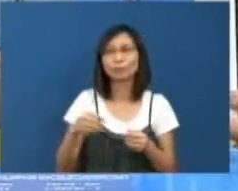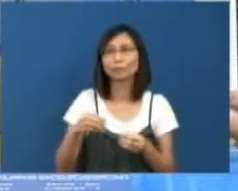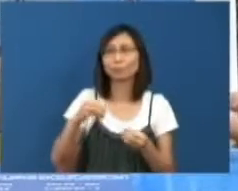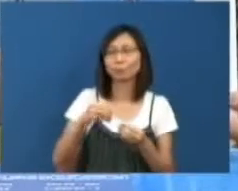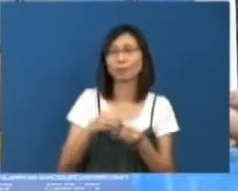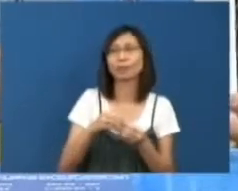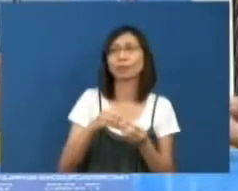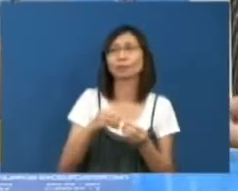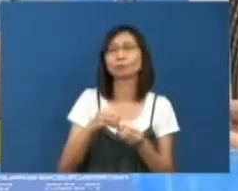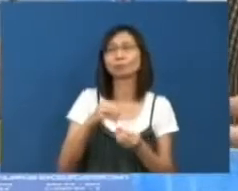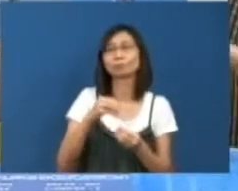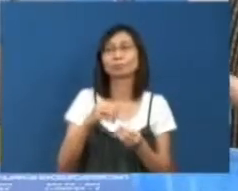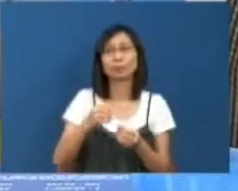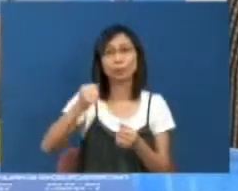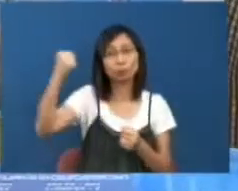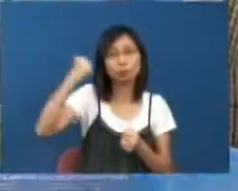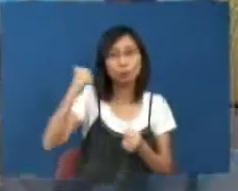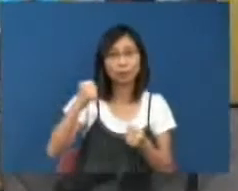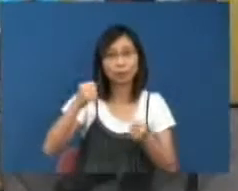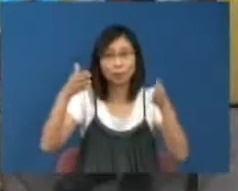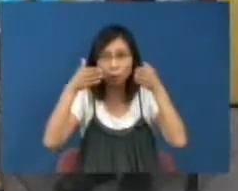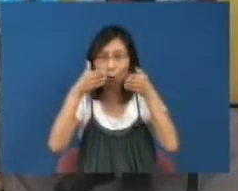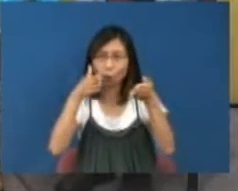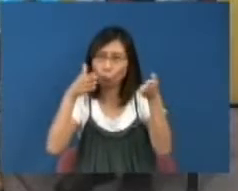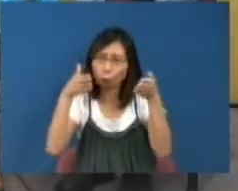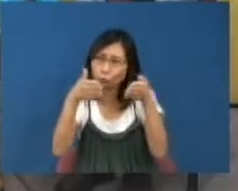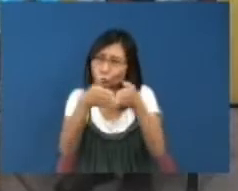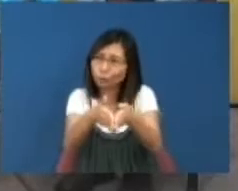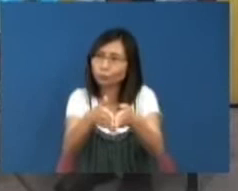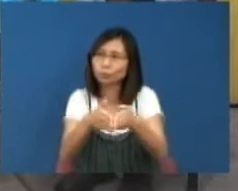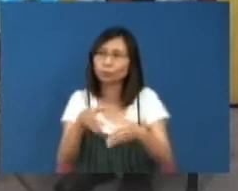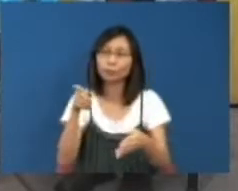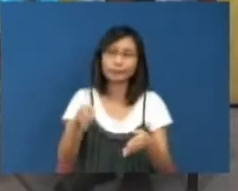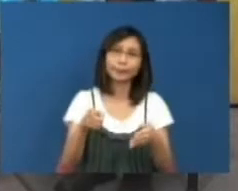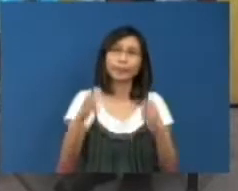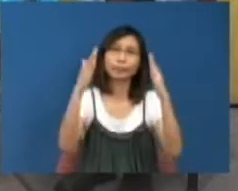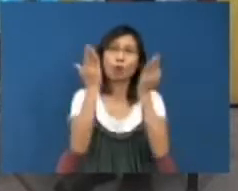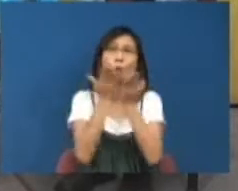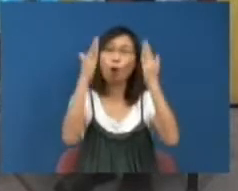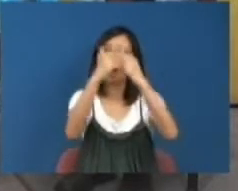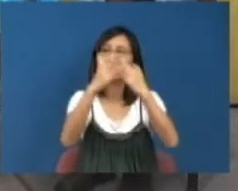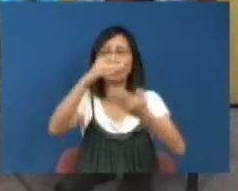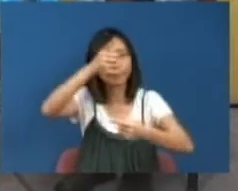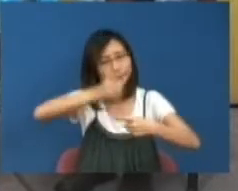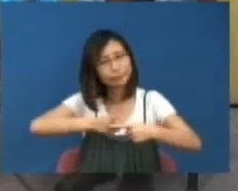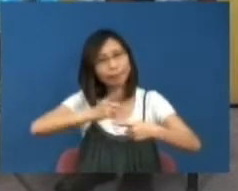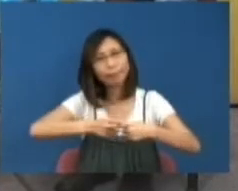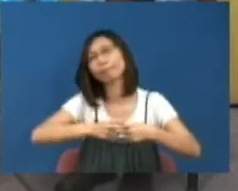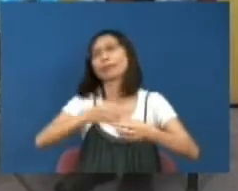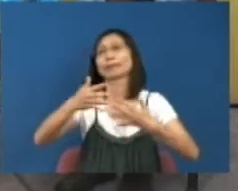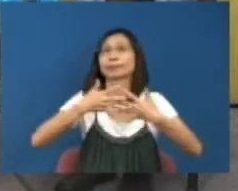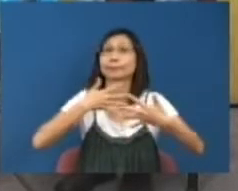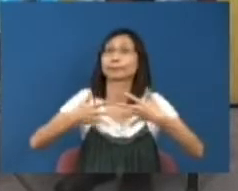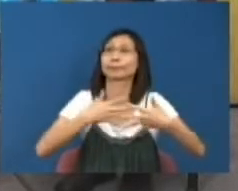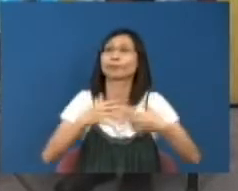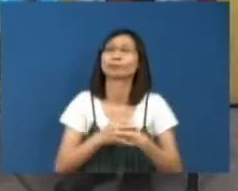啊，嗰個 吊下漏水啦，間屋都五冧都漏水啊！ 呢間學校嚟嘅，咁亦都係依個係真實嘅個案嚟咧。安裝